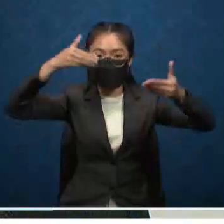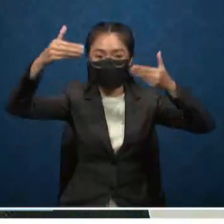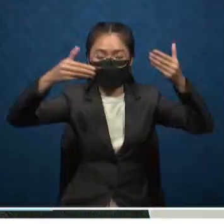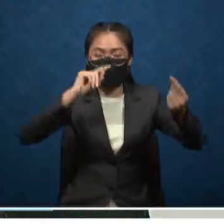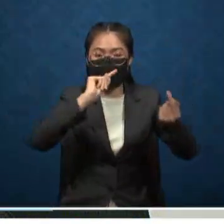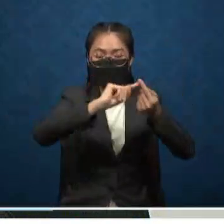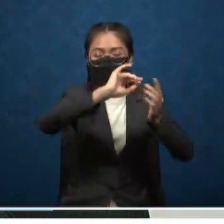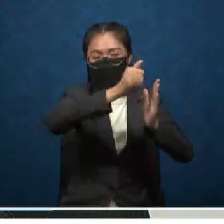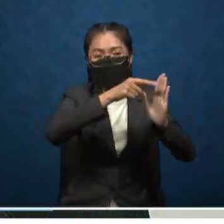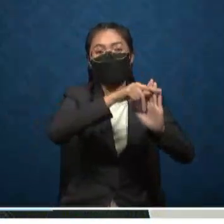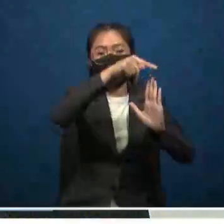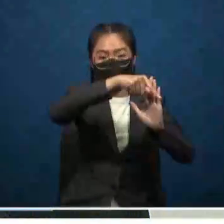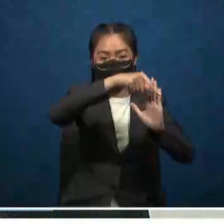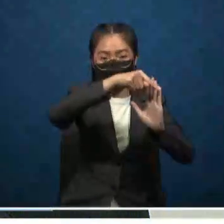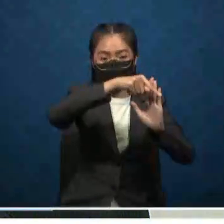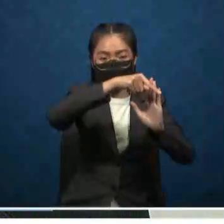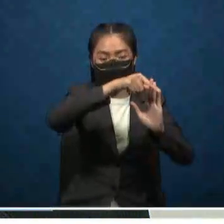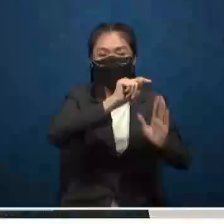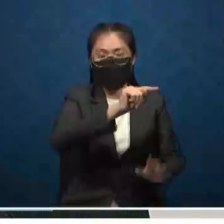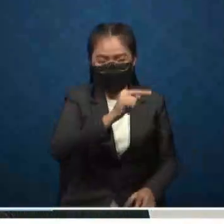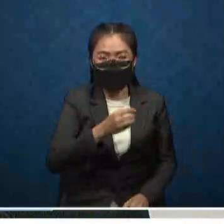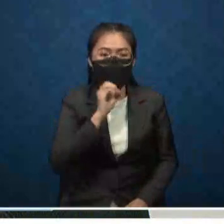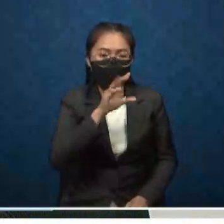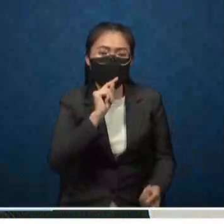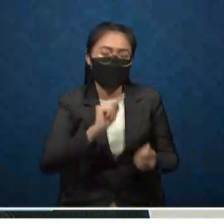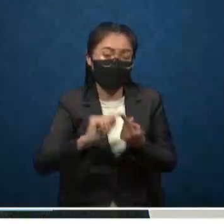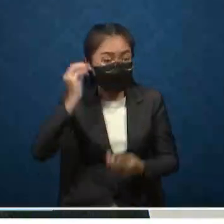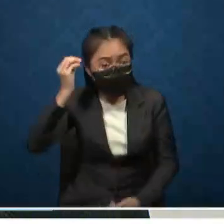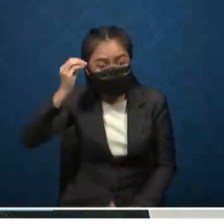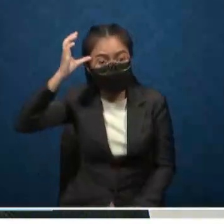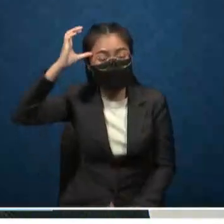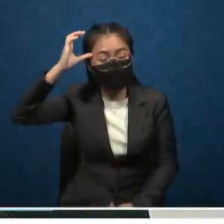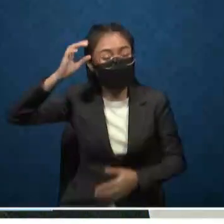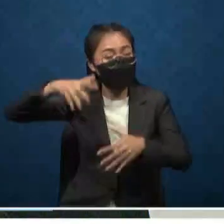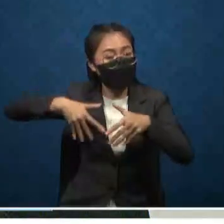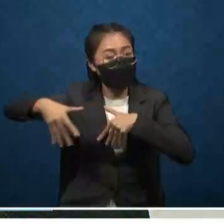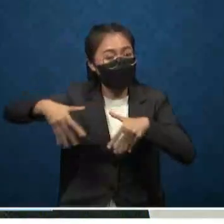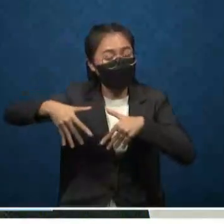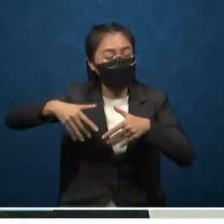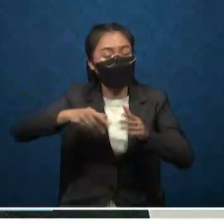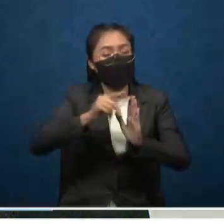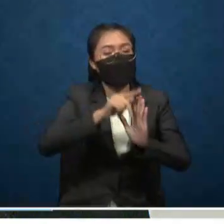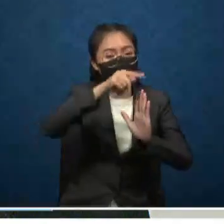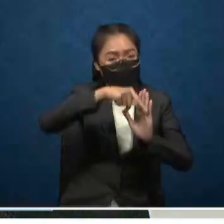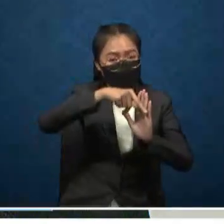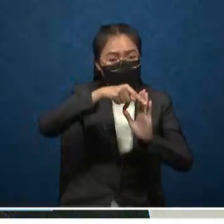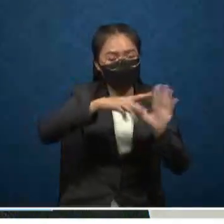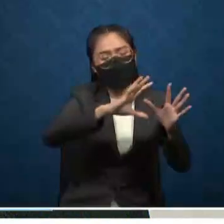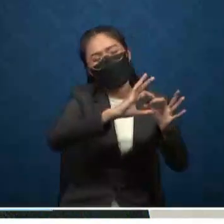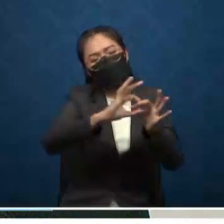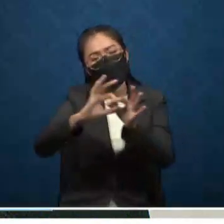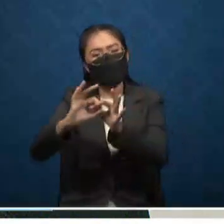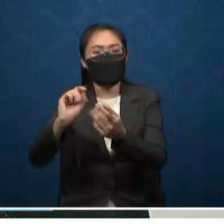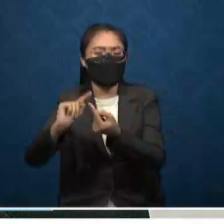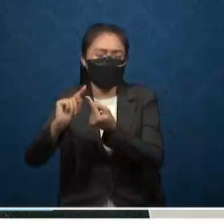ากหฒกรมพื้นบ้าน อัี้ก็สะท้อนให้เหถึงภมิปัญญาของจวัแพร่ซึ่เกาเกี่ยวไปกับงานที่ขนกรมาที่การ